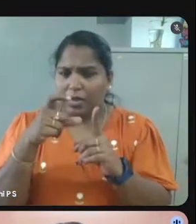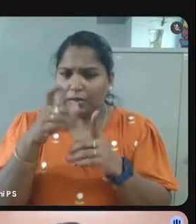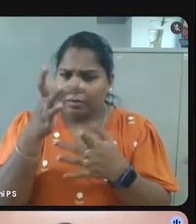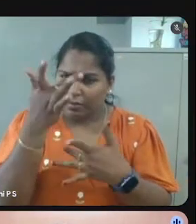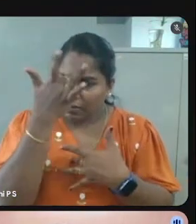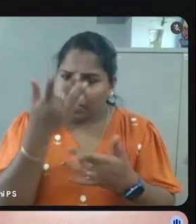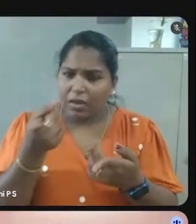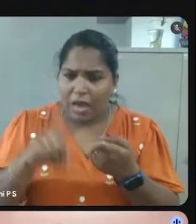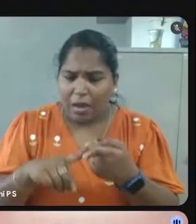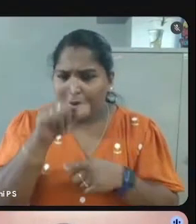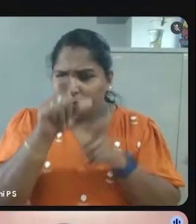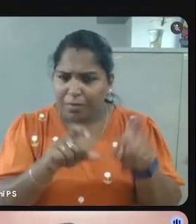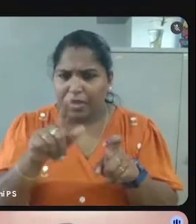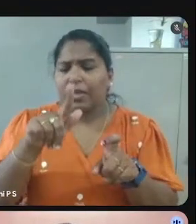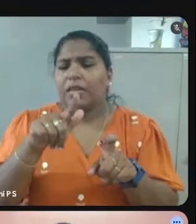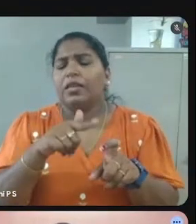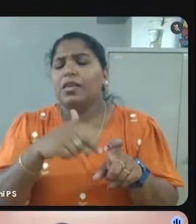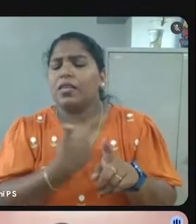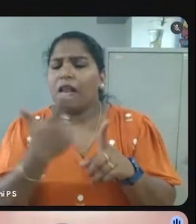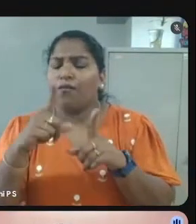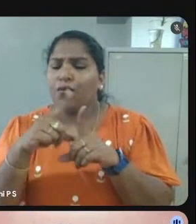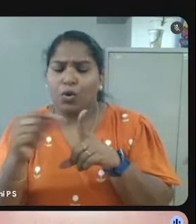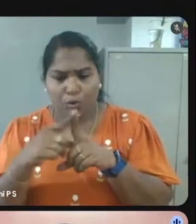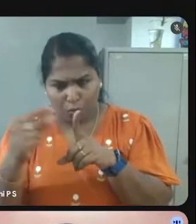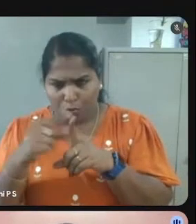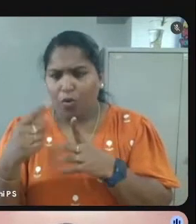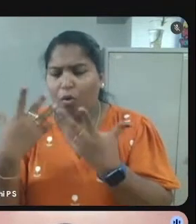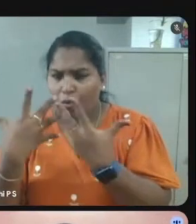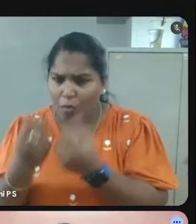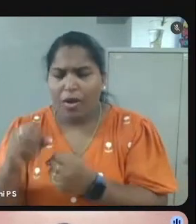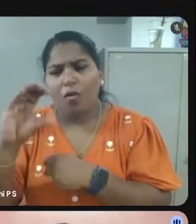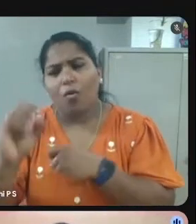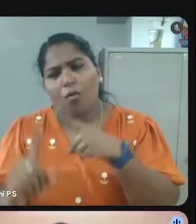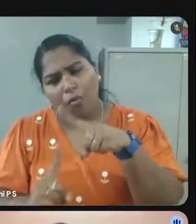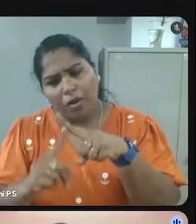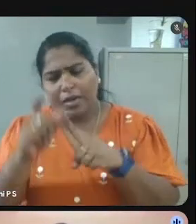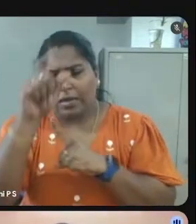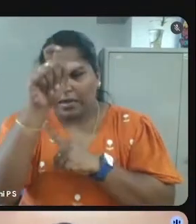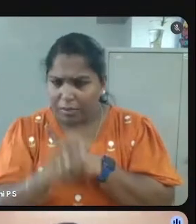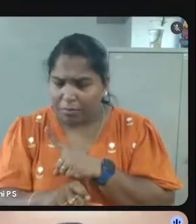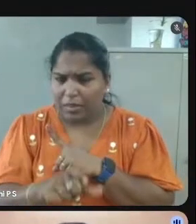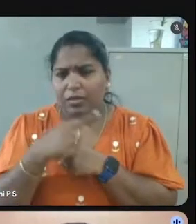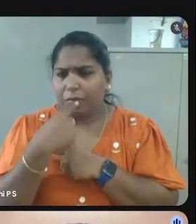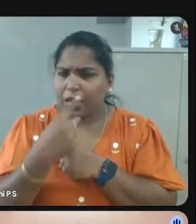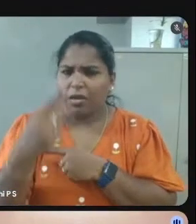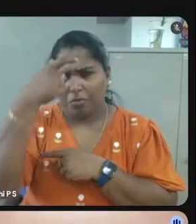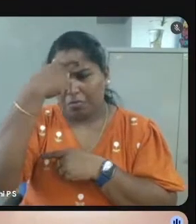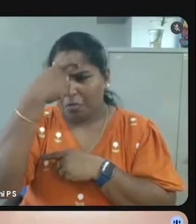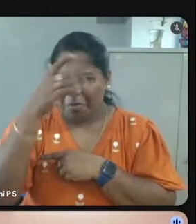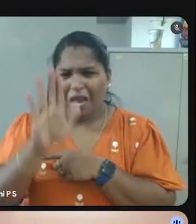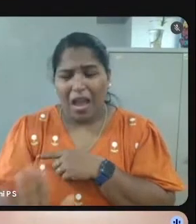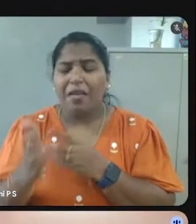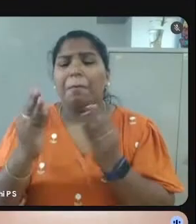സോളിറ്ററി സെക്ഷൽ ആക്ടിവിറ്റി അവർക്ക് പ്രിസ്ക്രൈബ് ചെയ്താലോ ഓക്യുപേഷണൽ തെറപ്പിസ്റ്റ് അങ്ങനെ ചെയ്യുമ്പോൾ ഒരു മാനസികമായിട്ട് പ്രശ്നം വരുമ്പോൾ